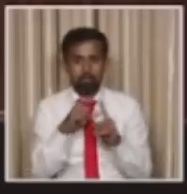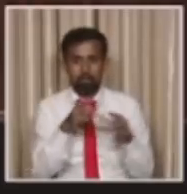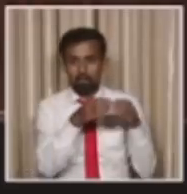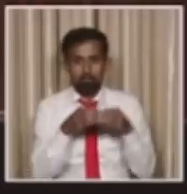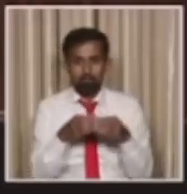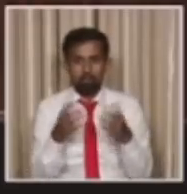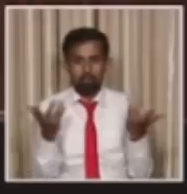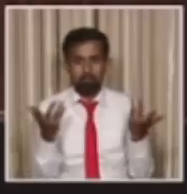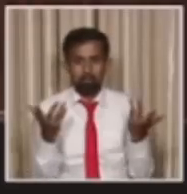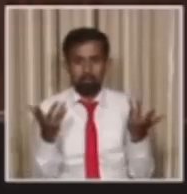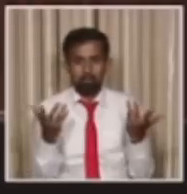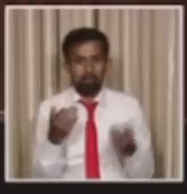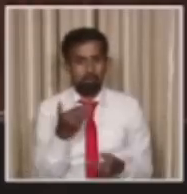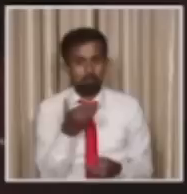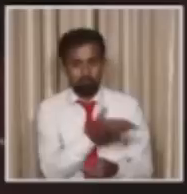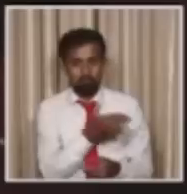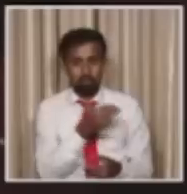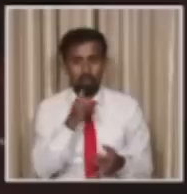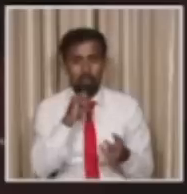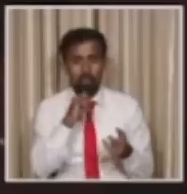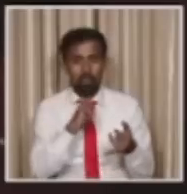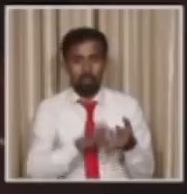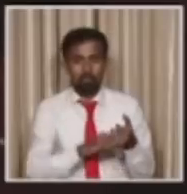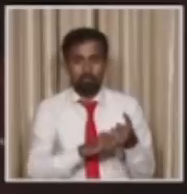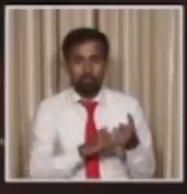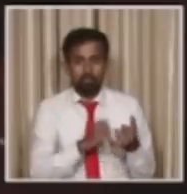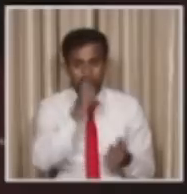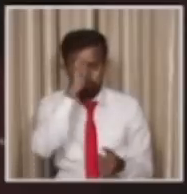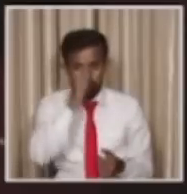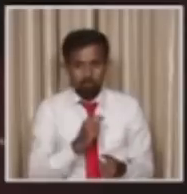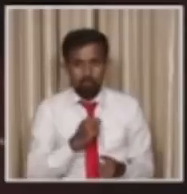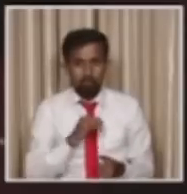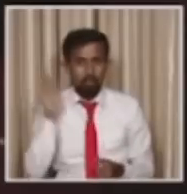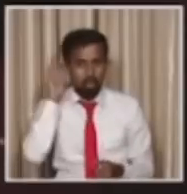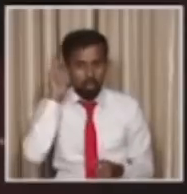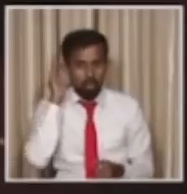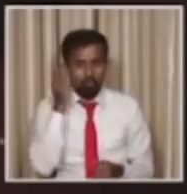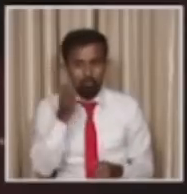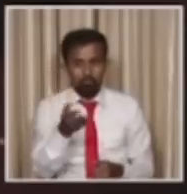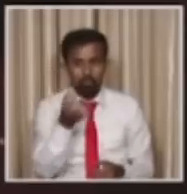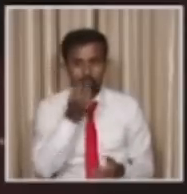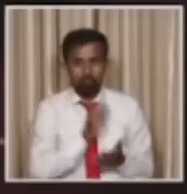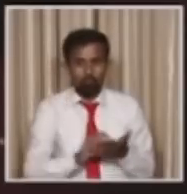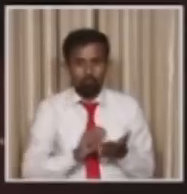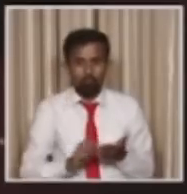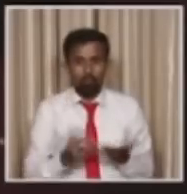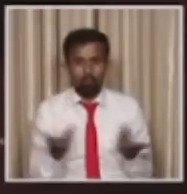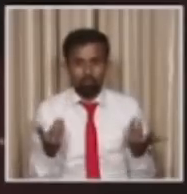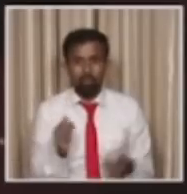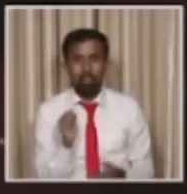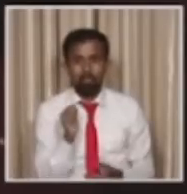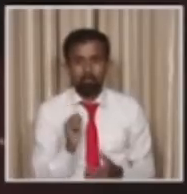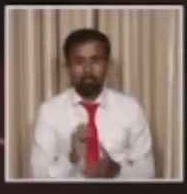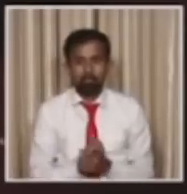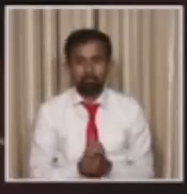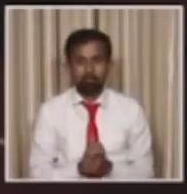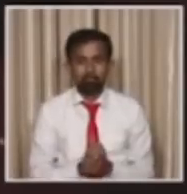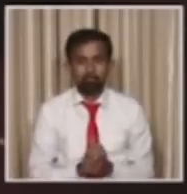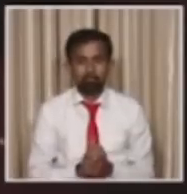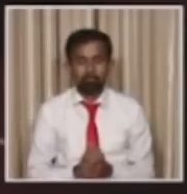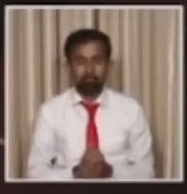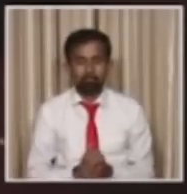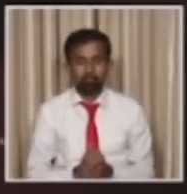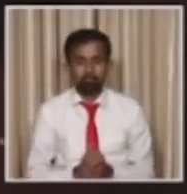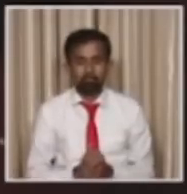නෙවෙයි මෙතුමා, සරත් වීරසේකර මහත්මයා. ඒකයි අපි ඇහුවේ එතුමාෙන් කට උත්තරයක්වත් ගැත්තේ නැත්තේයි කියලා.